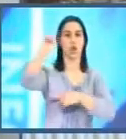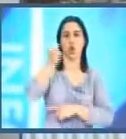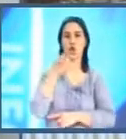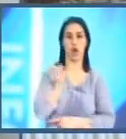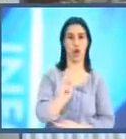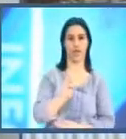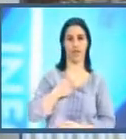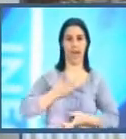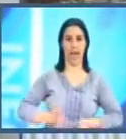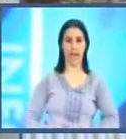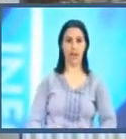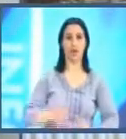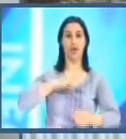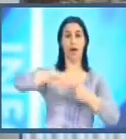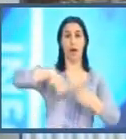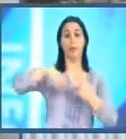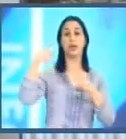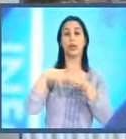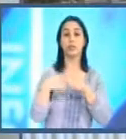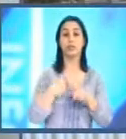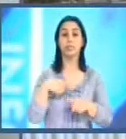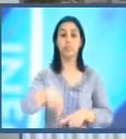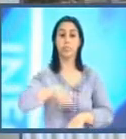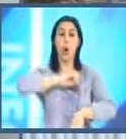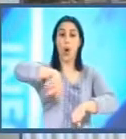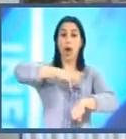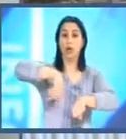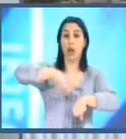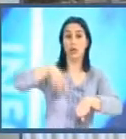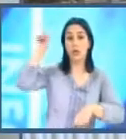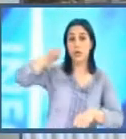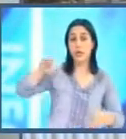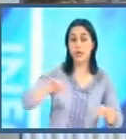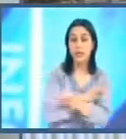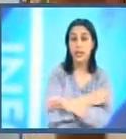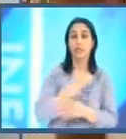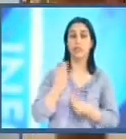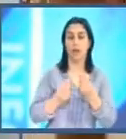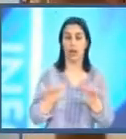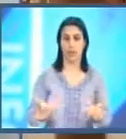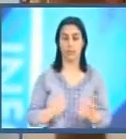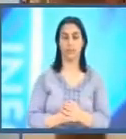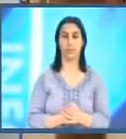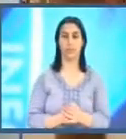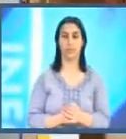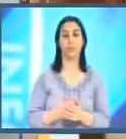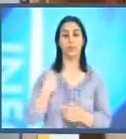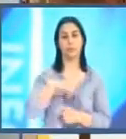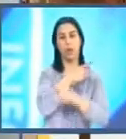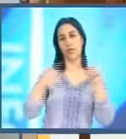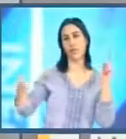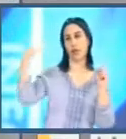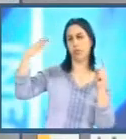nanos al col·legi perquè, si no, a les hores en què no hagués el professor titular s'hauria d'anar a casa. A diferència que